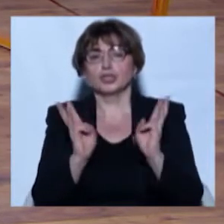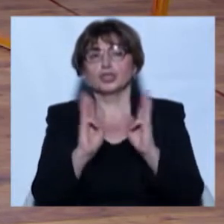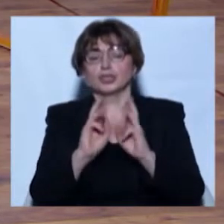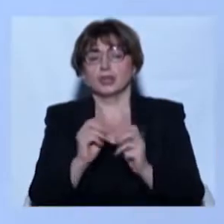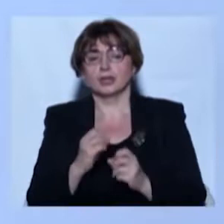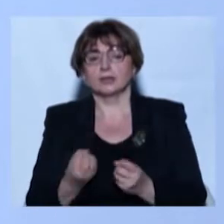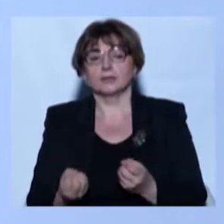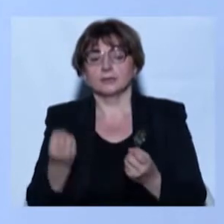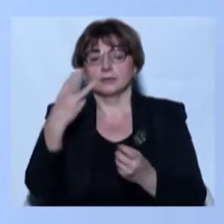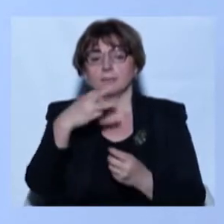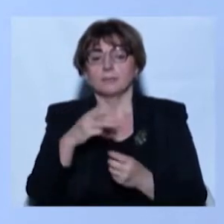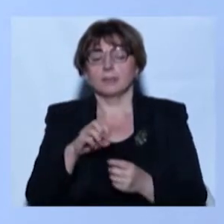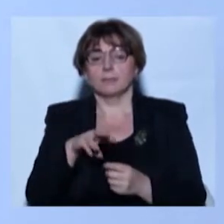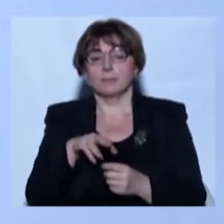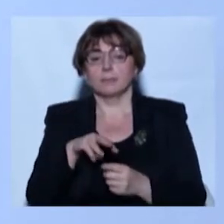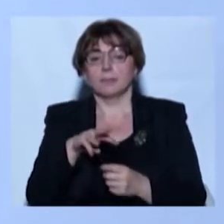ჩავწეროთ მაშხალა.